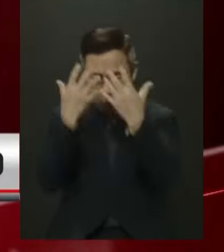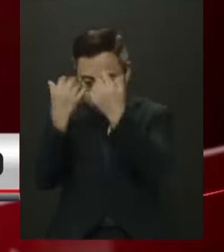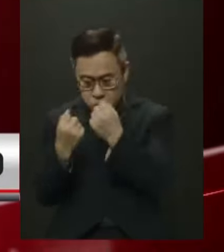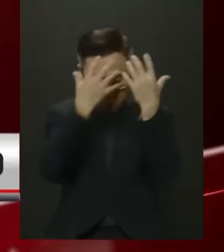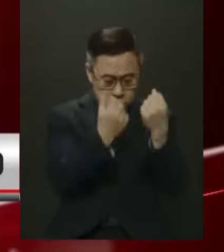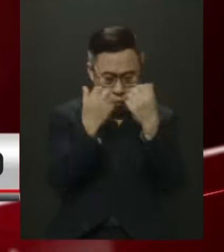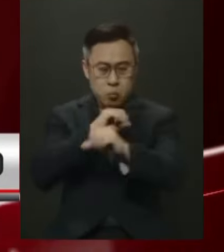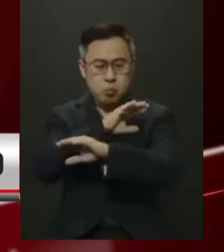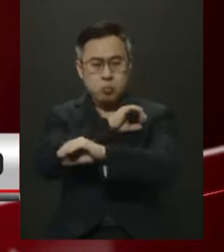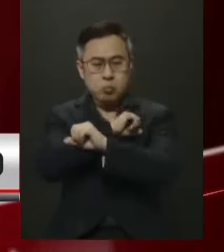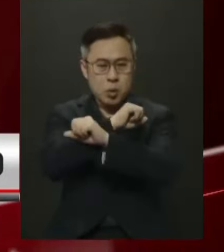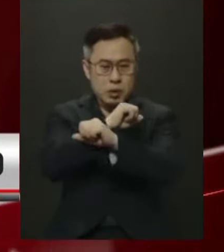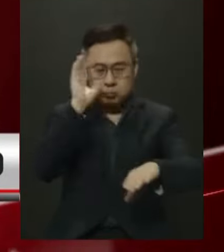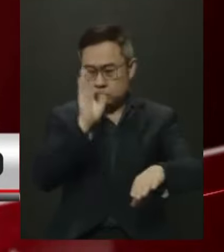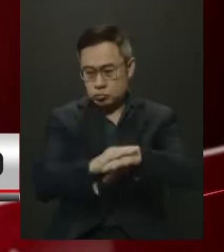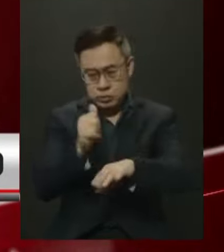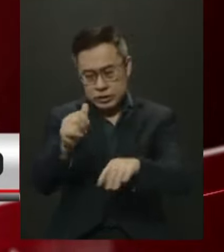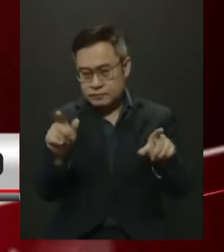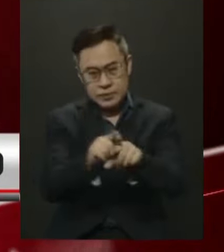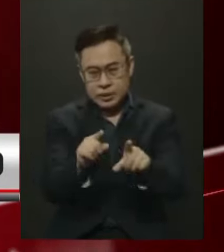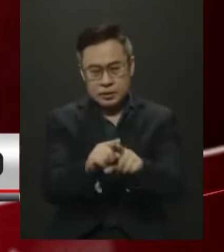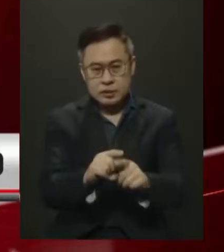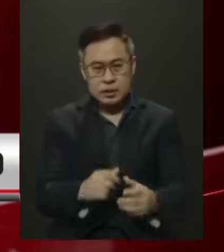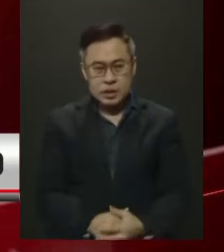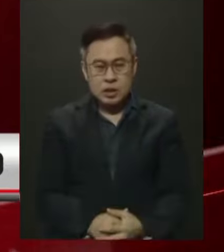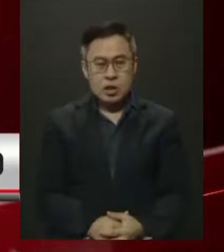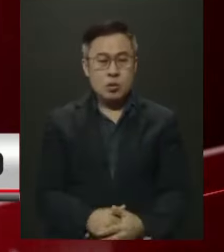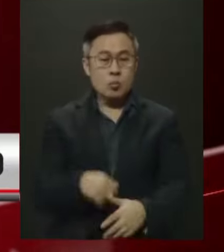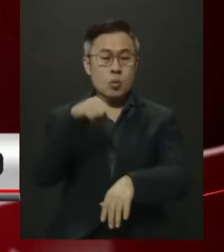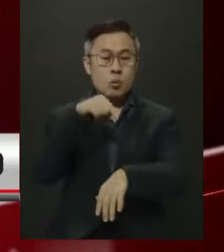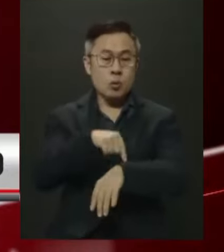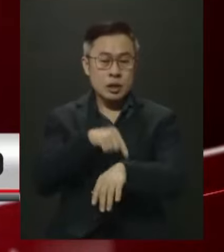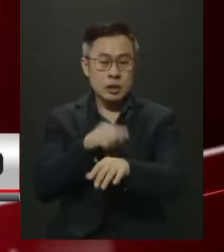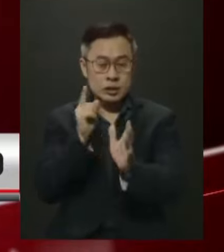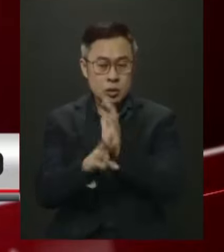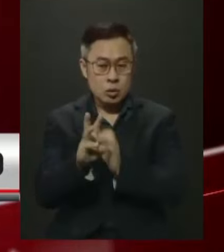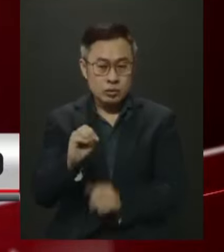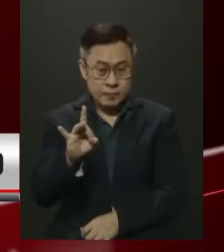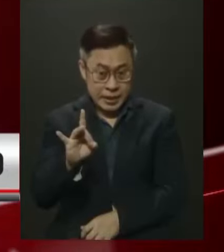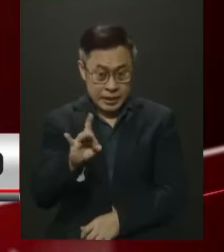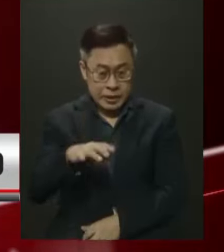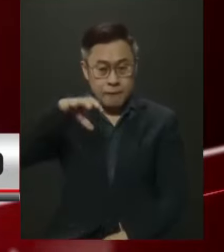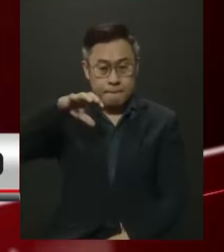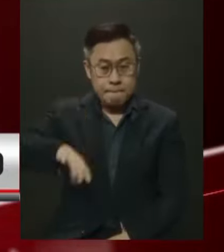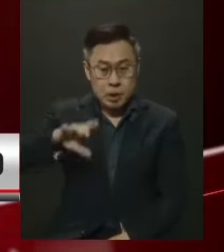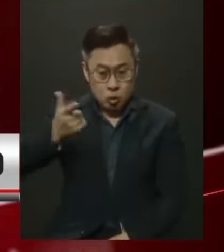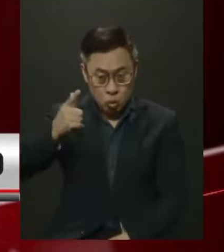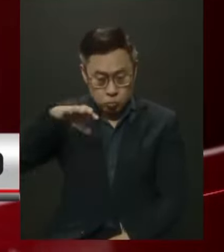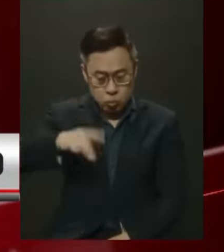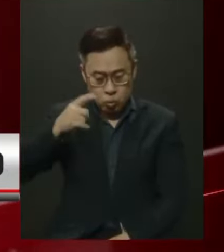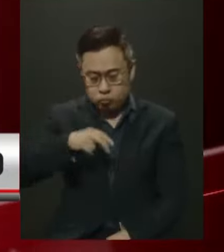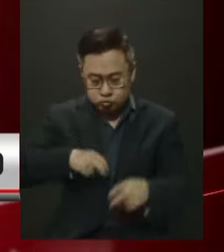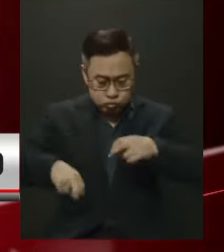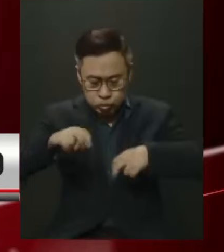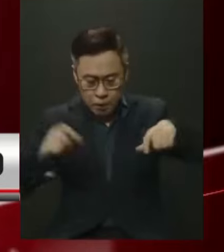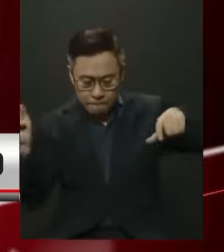าธิดีมากๆนะครับจากนั้นในนาที68ในครึ่งเวลาหลังครับเมืองทองได้ประตูขึ้นนำจากจังหวะการยิงมุมแคบของ